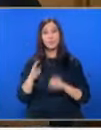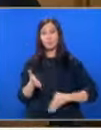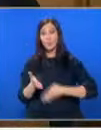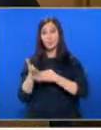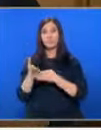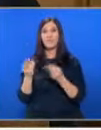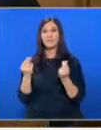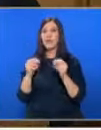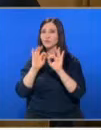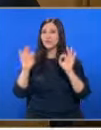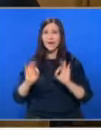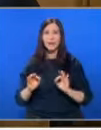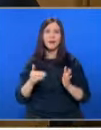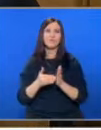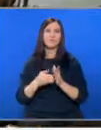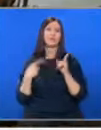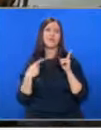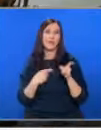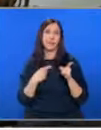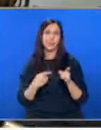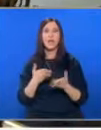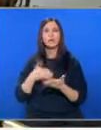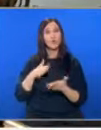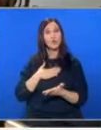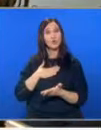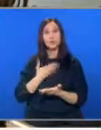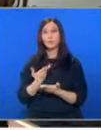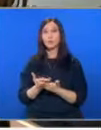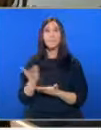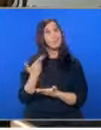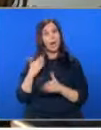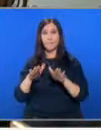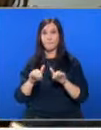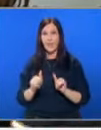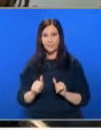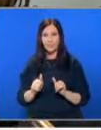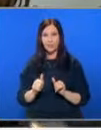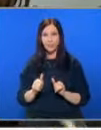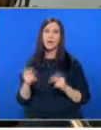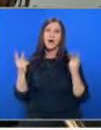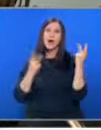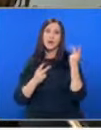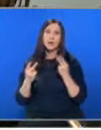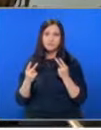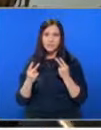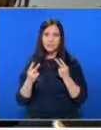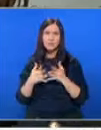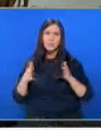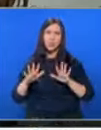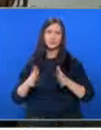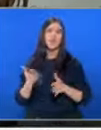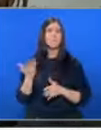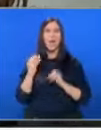подкрепи финансовата рамка, въпреки критиките си. Част от нашите предложения бяха приети. Разбира се, много неща